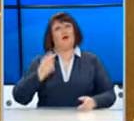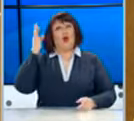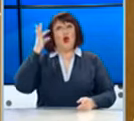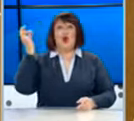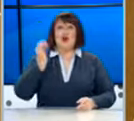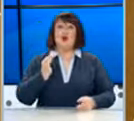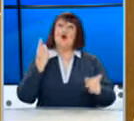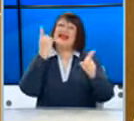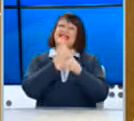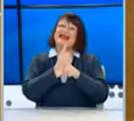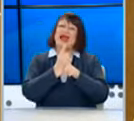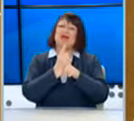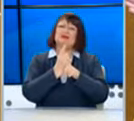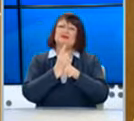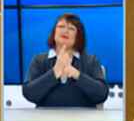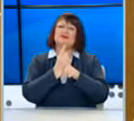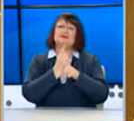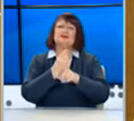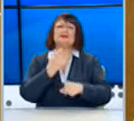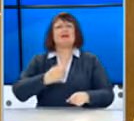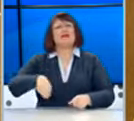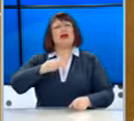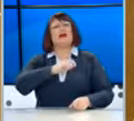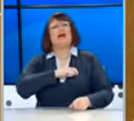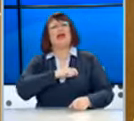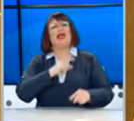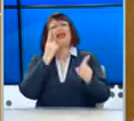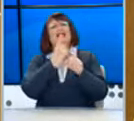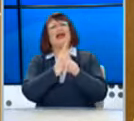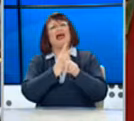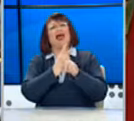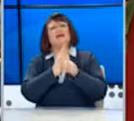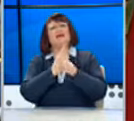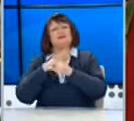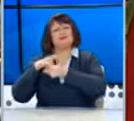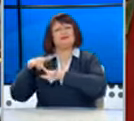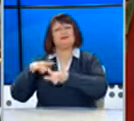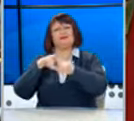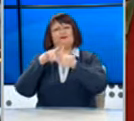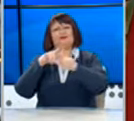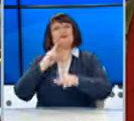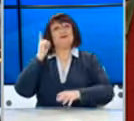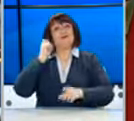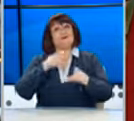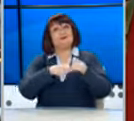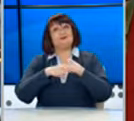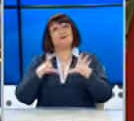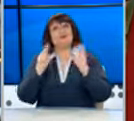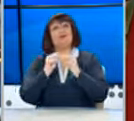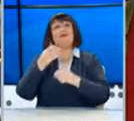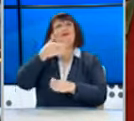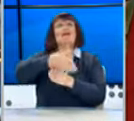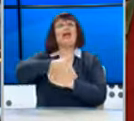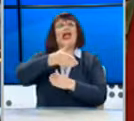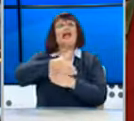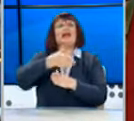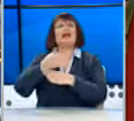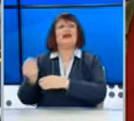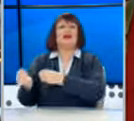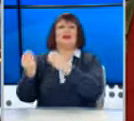tractors από την Ισπανία, μάλιστα. Το ξέρατε ότι οι εταιρείες που τα νοικιάζουν και τα